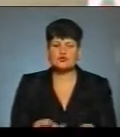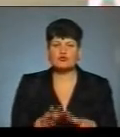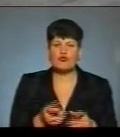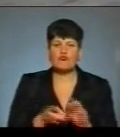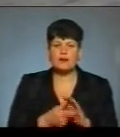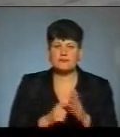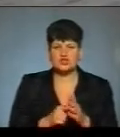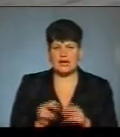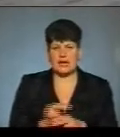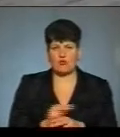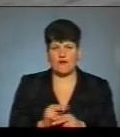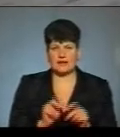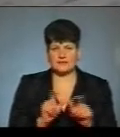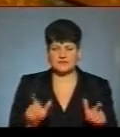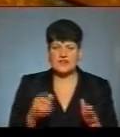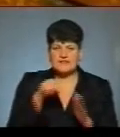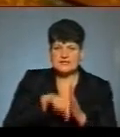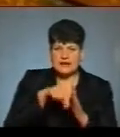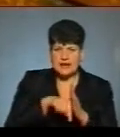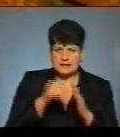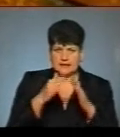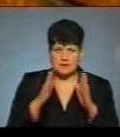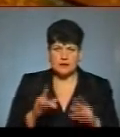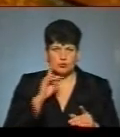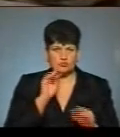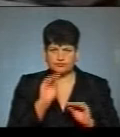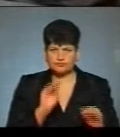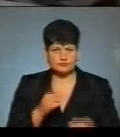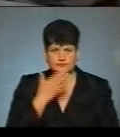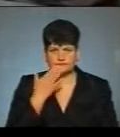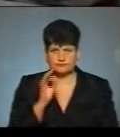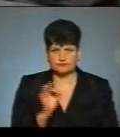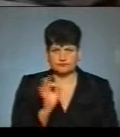лікувальних закладів. Всередині намет поки що не облаштований.